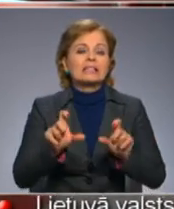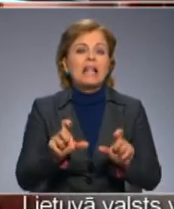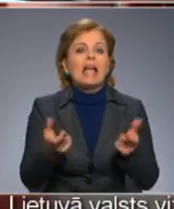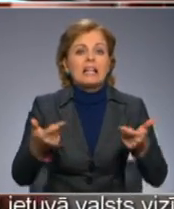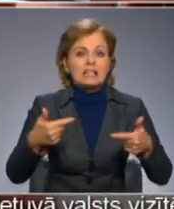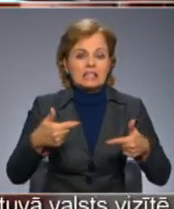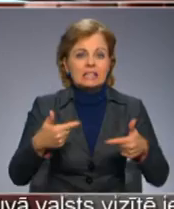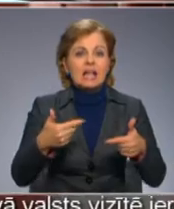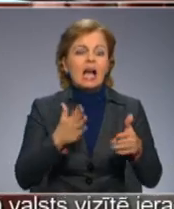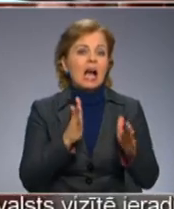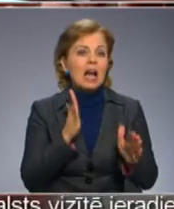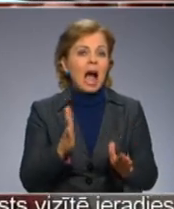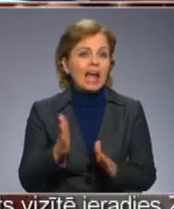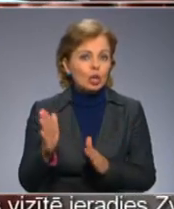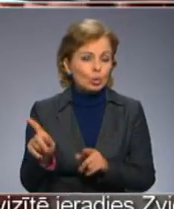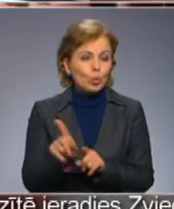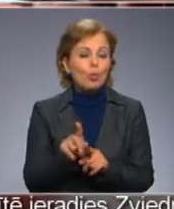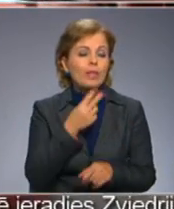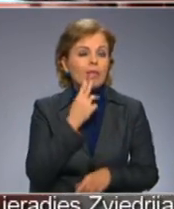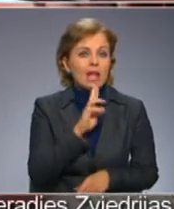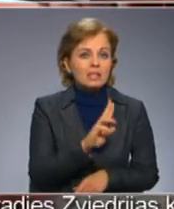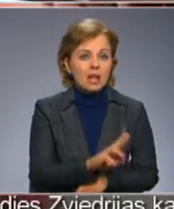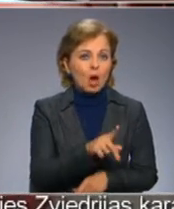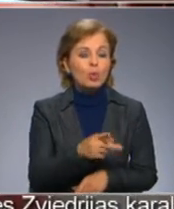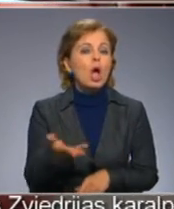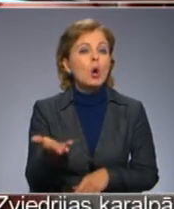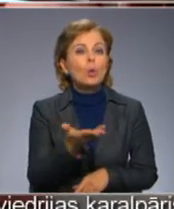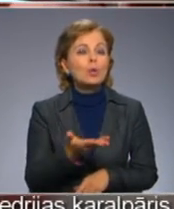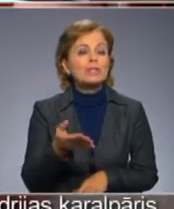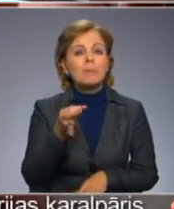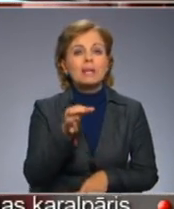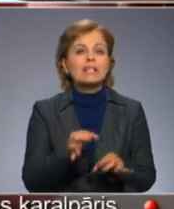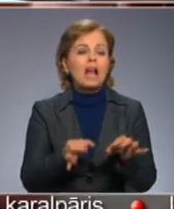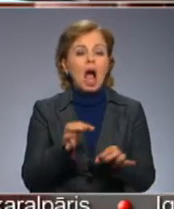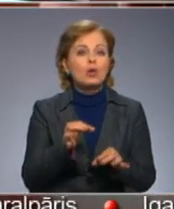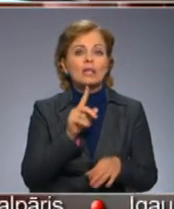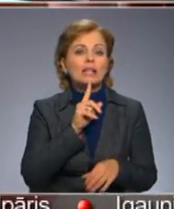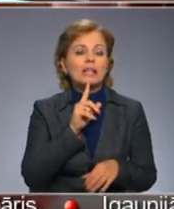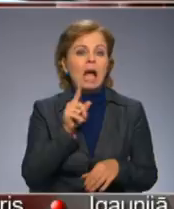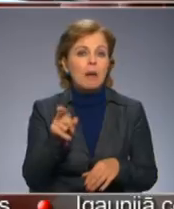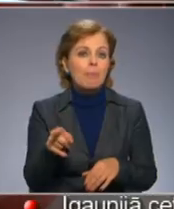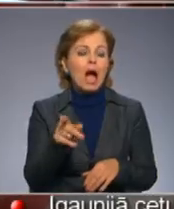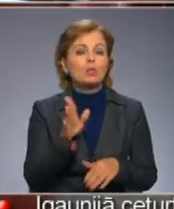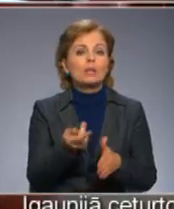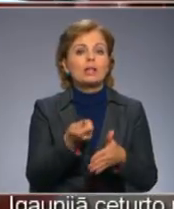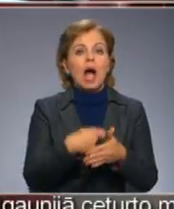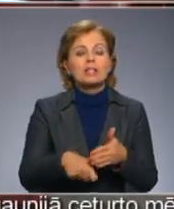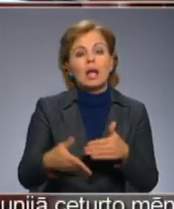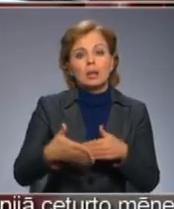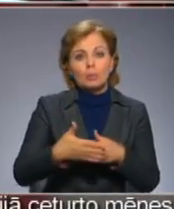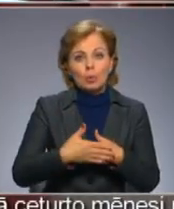Jā, nu neskatoties uz to, ka Kurzemes apgabaltiesā Liepājā šī sēde notika aiz slēgtām